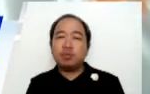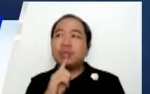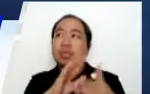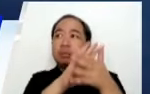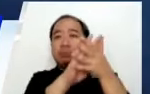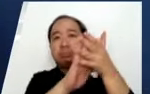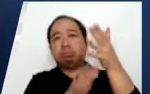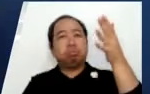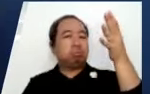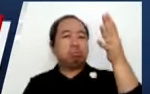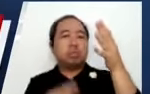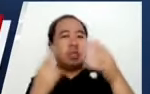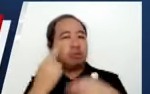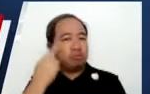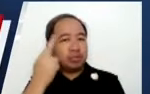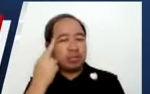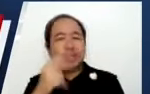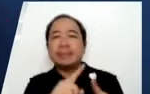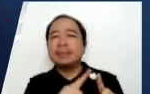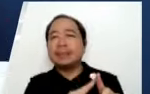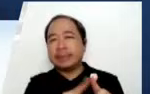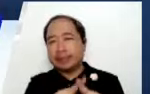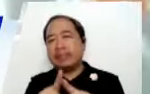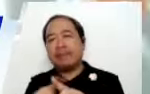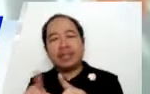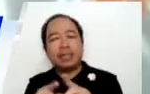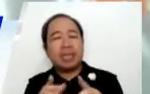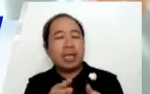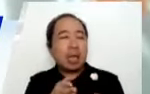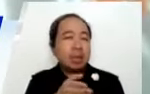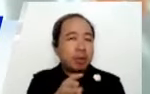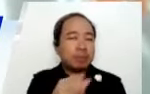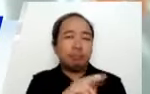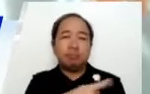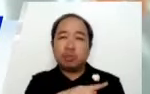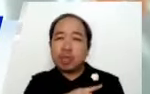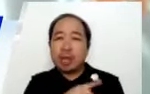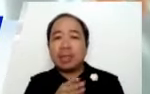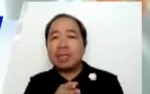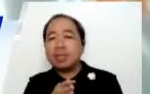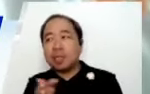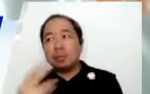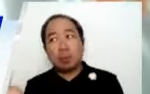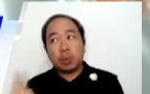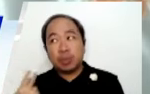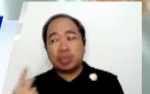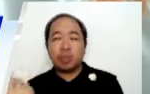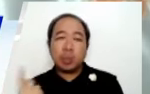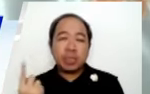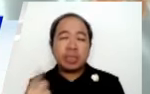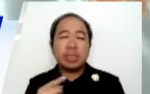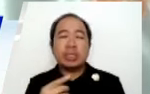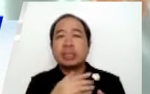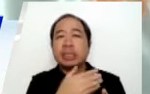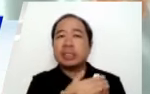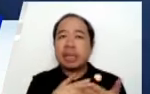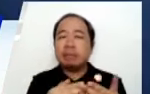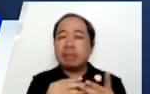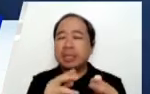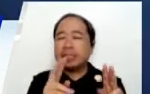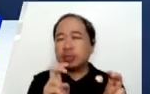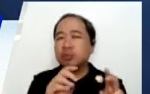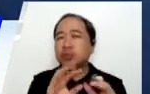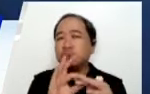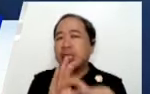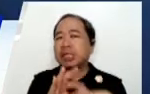rason at iba-iba siyang kategorya. Merong personal, yung sa aming dalawa lang, merong DepEd,